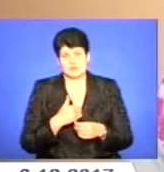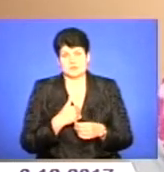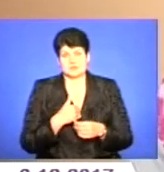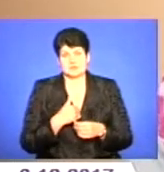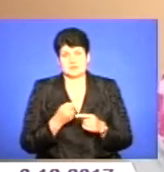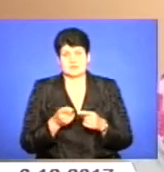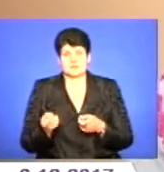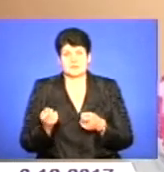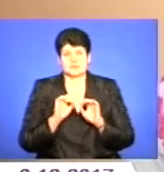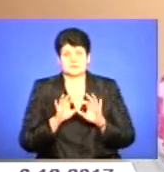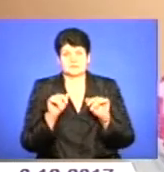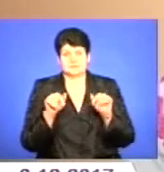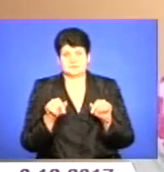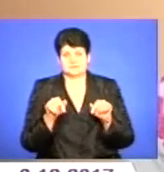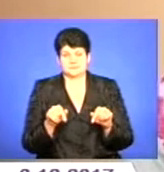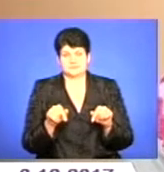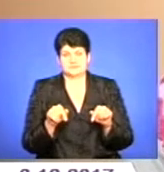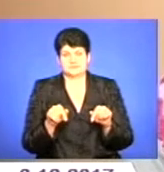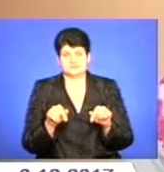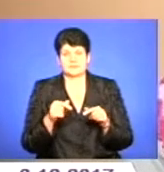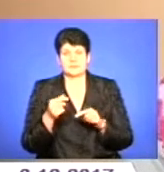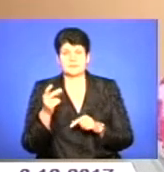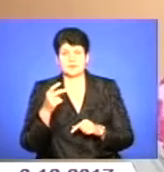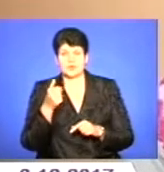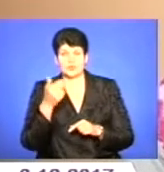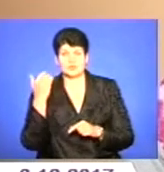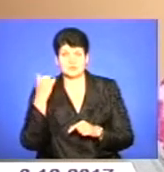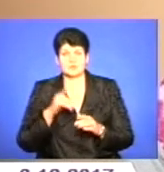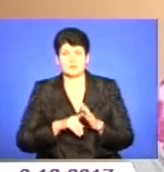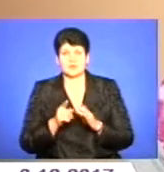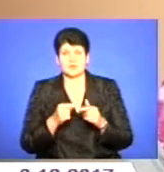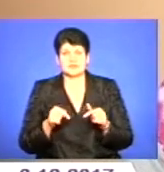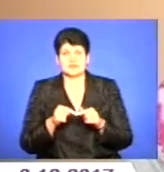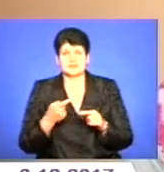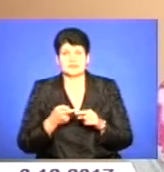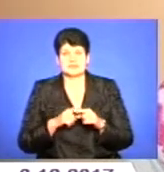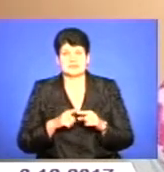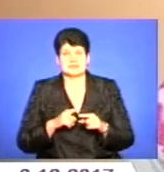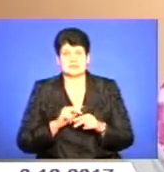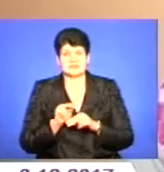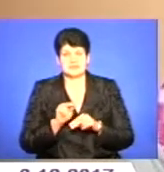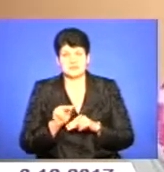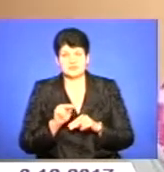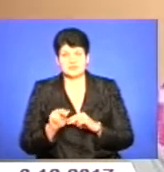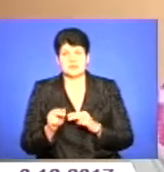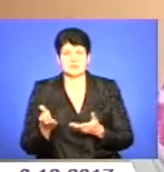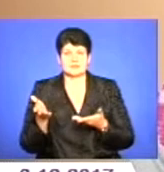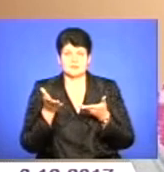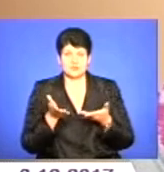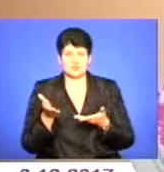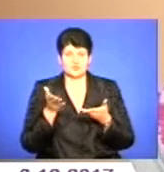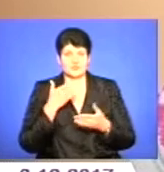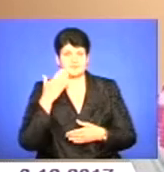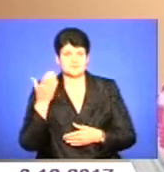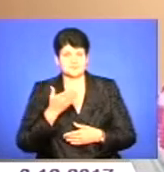принести це сюди. Тому півтора року тому ми почали організовувати такі тренінги, запрошувати спікерів досвідчених,